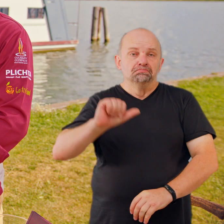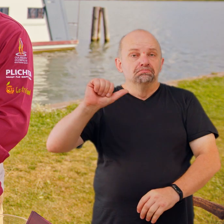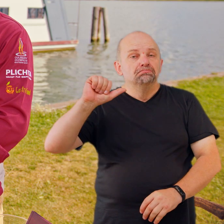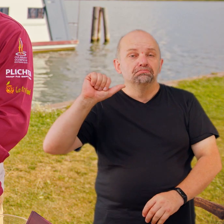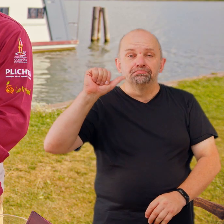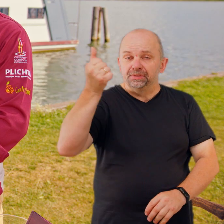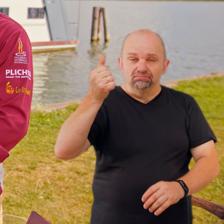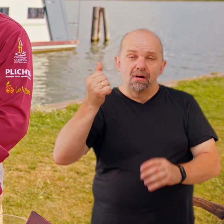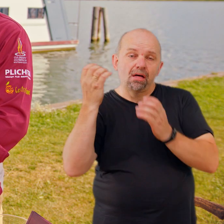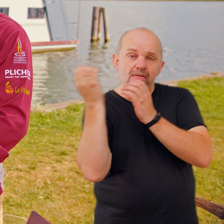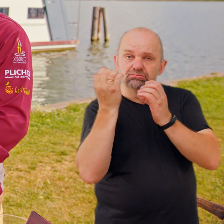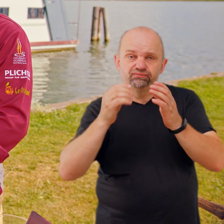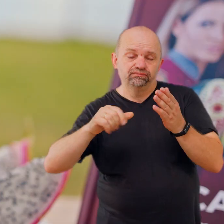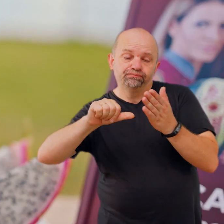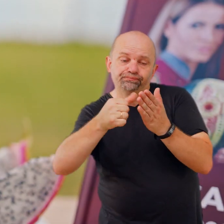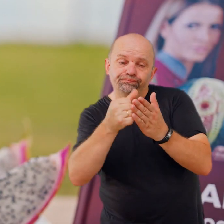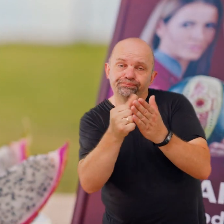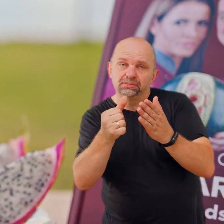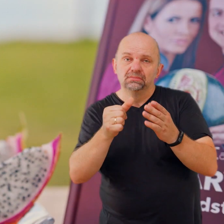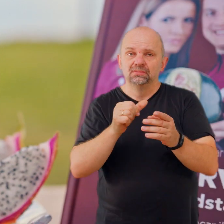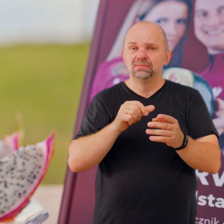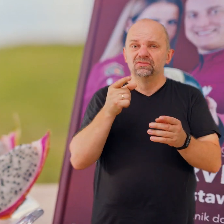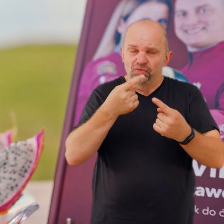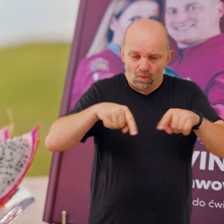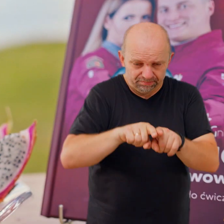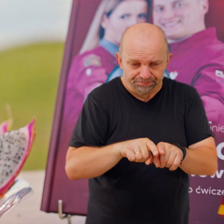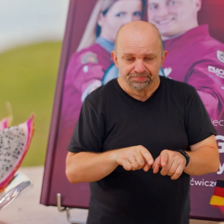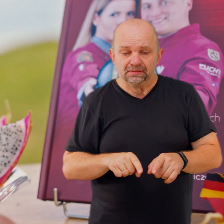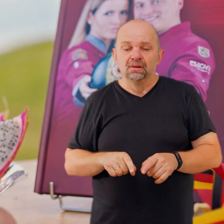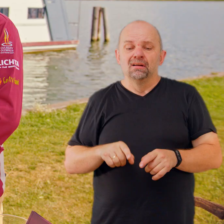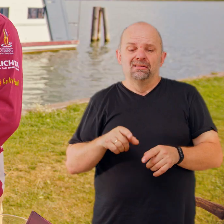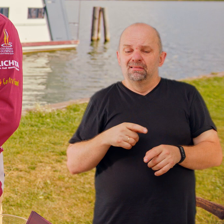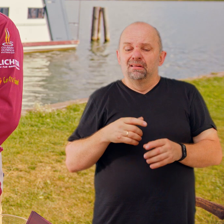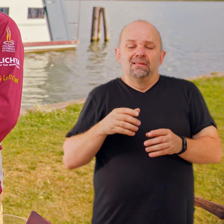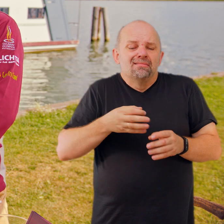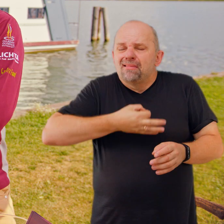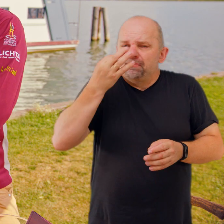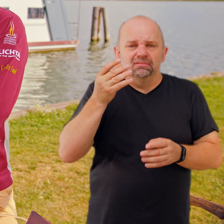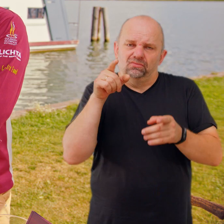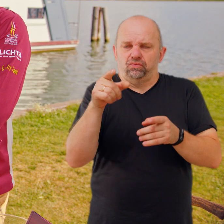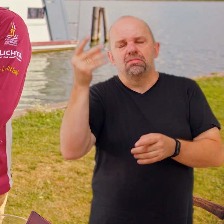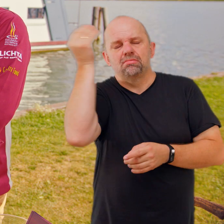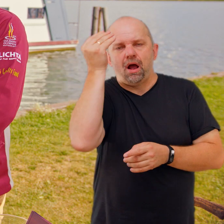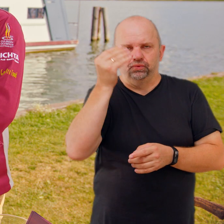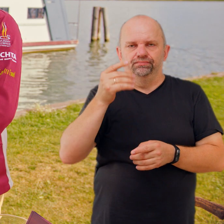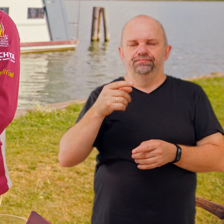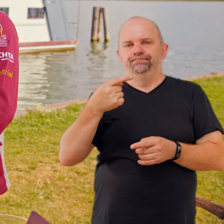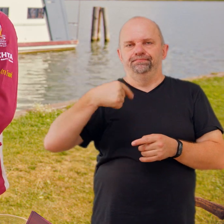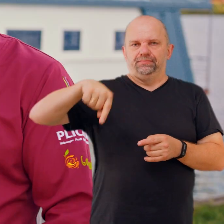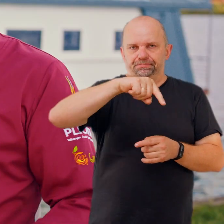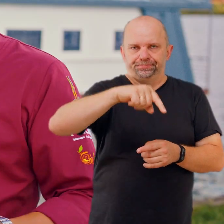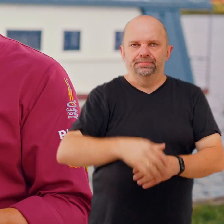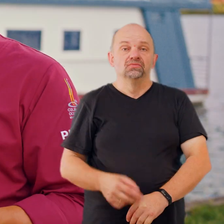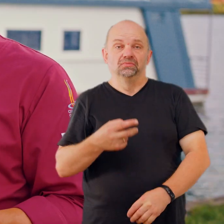ma fajną kolorystykę. Zielona skórka, następnie biały i głębia czerwieni arbuza, którą też fajnie wykorzystać w naszych